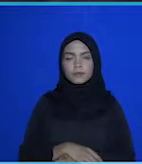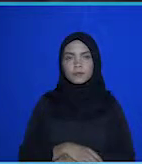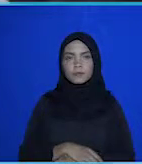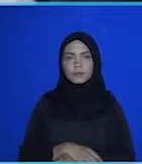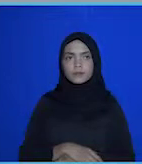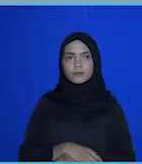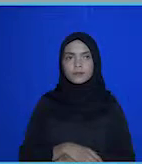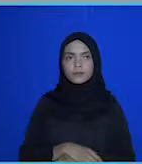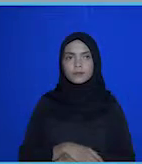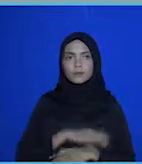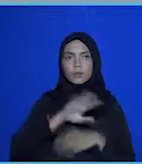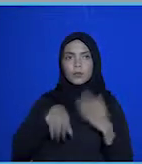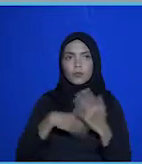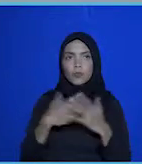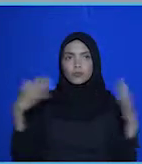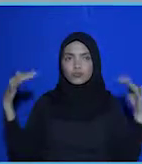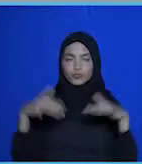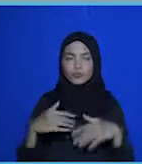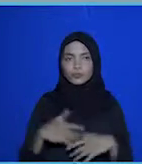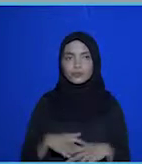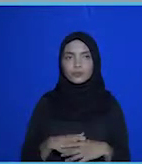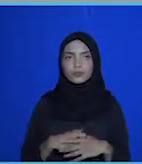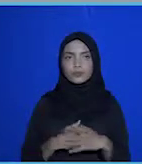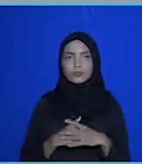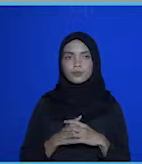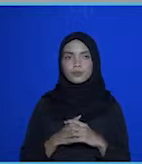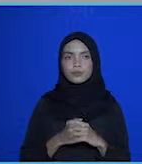sekalian. Pertama, mungkin yang harus kita